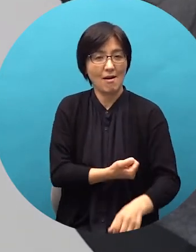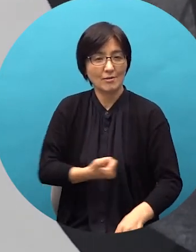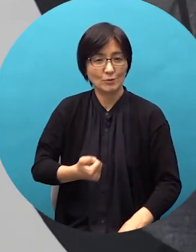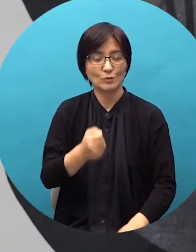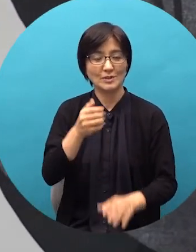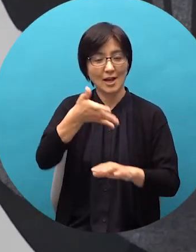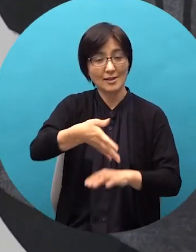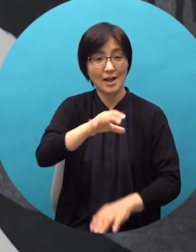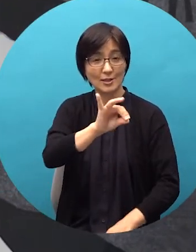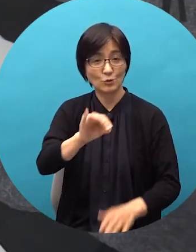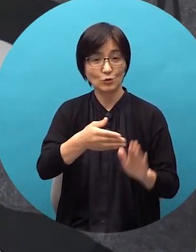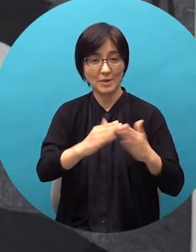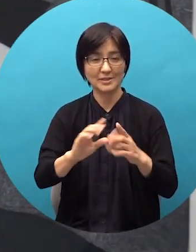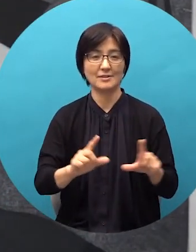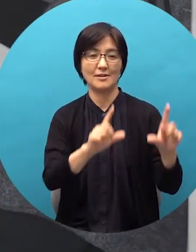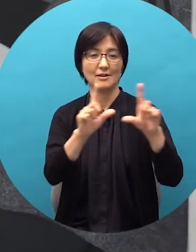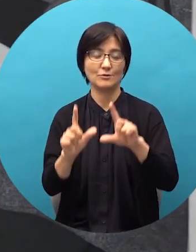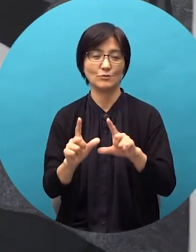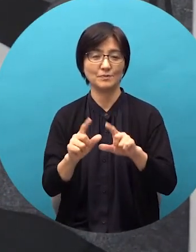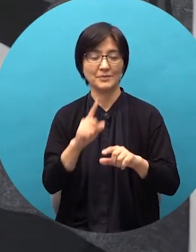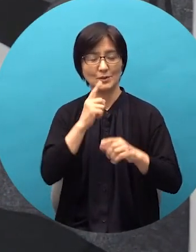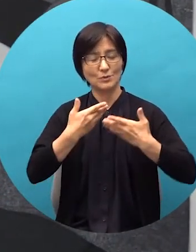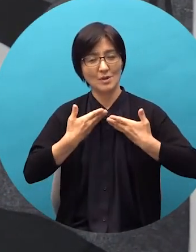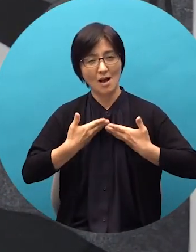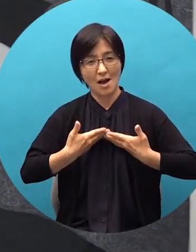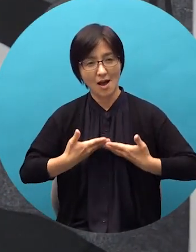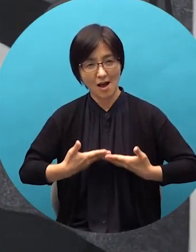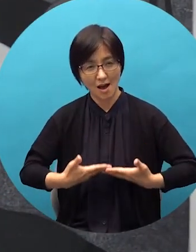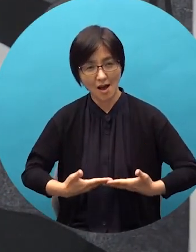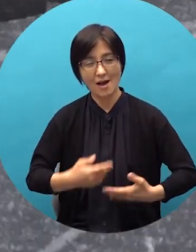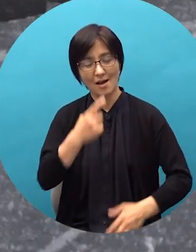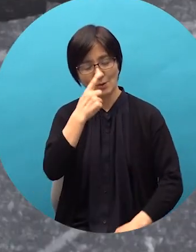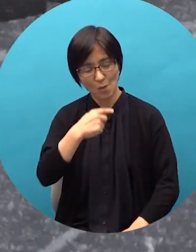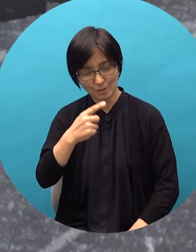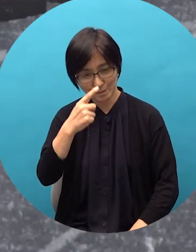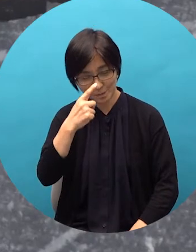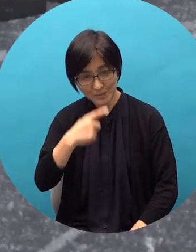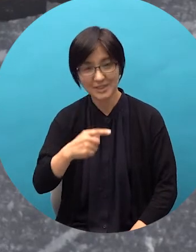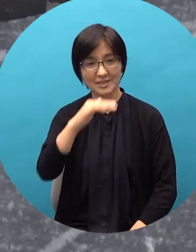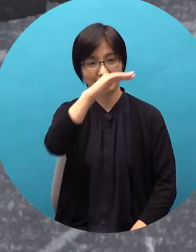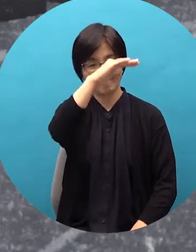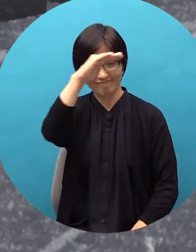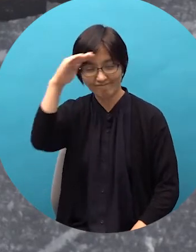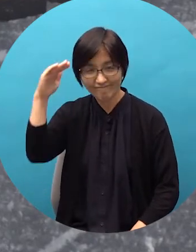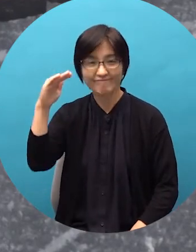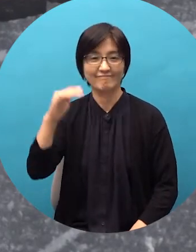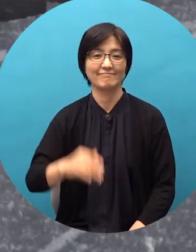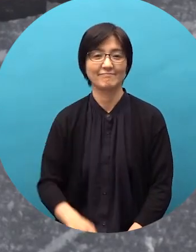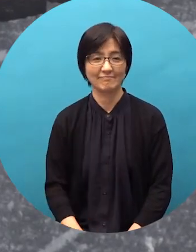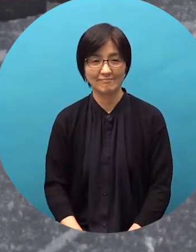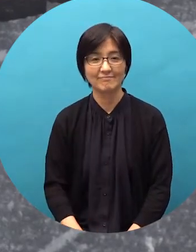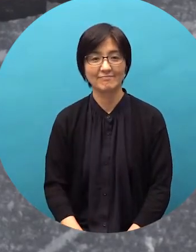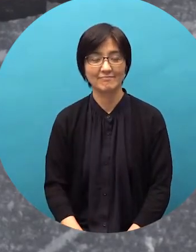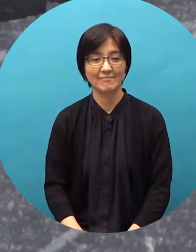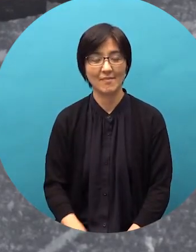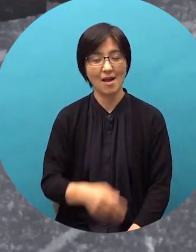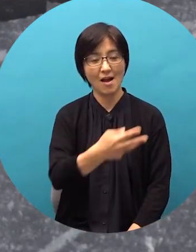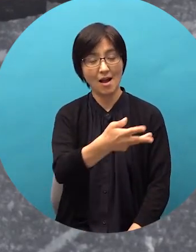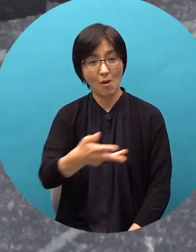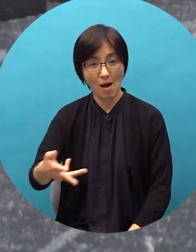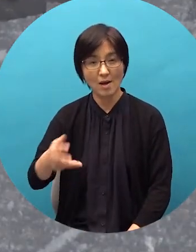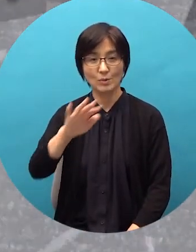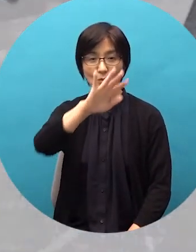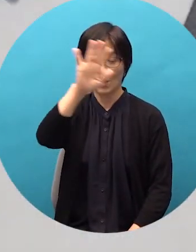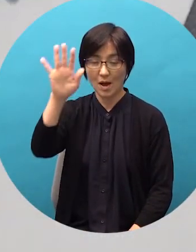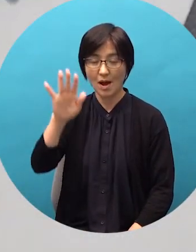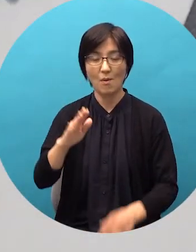非常にですね、のどかな風景が広がった町です。でこの作品もですね、川と空をですね、紙の字